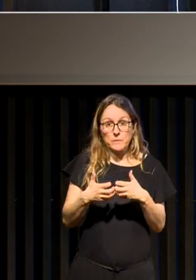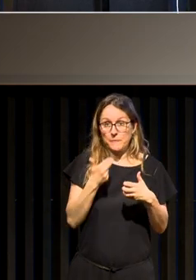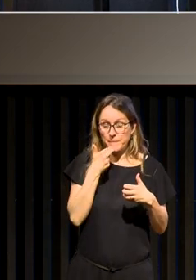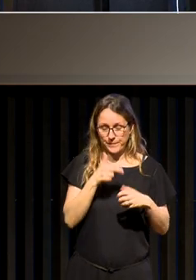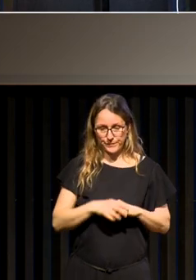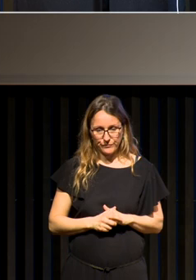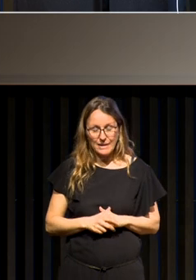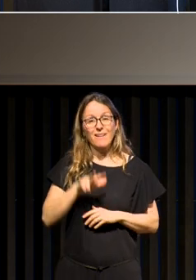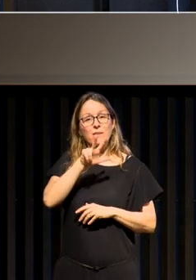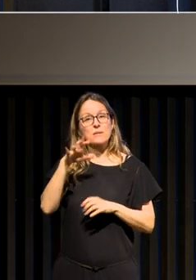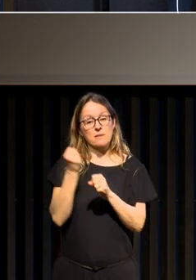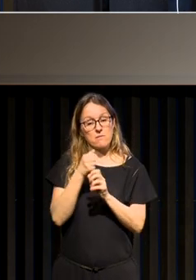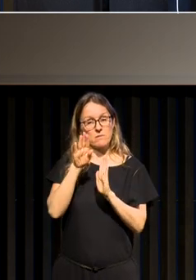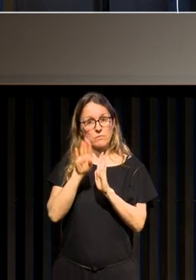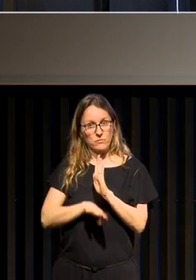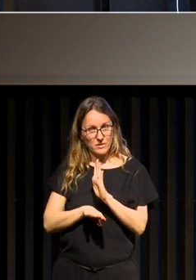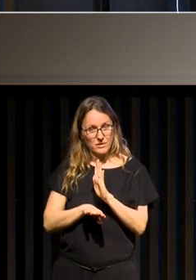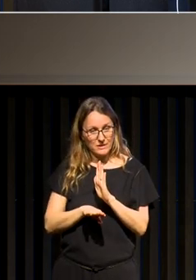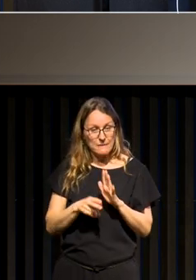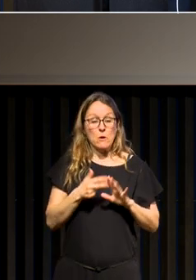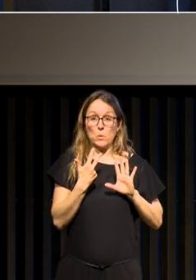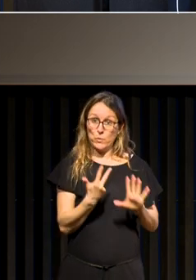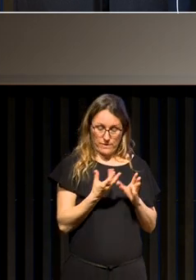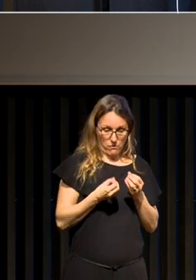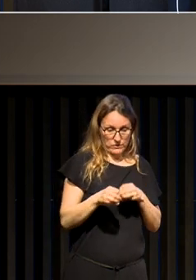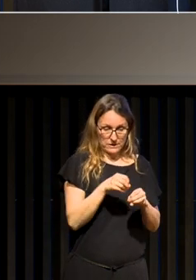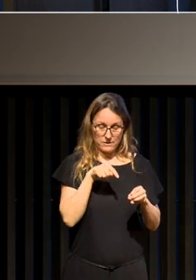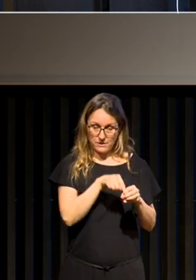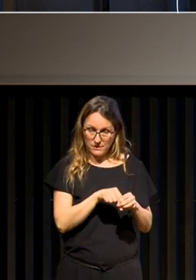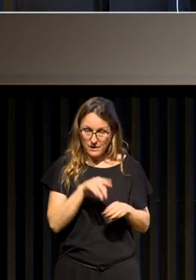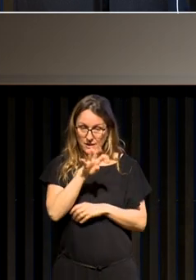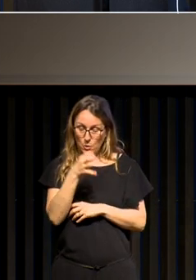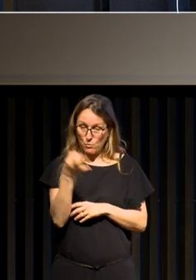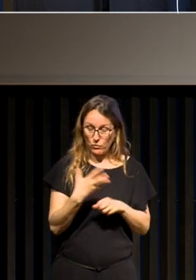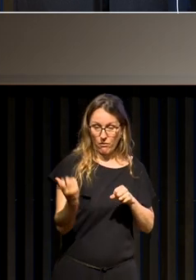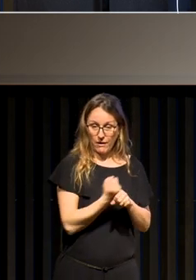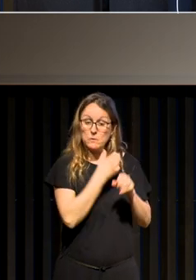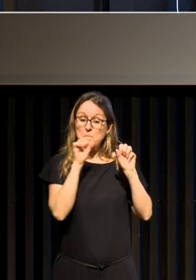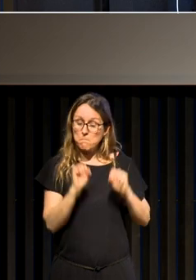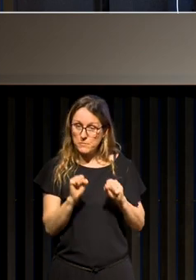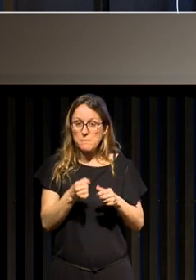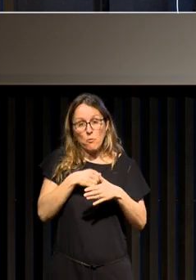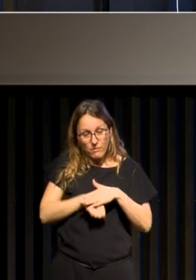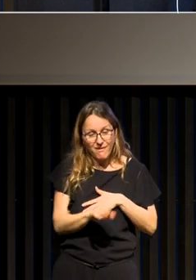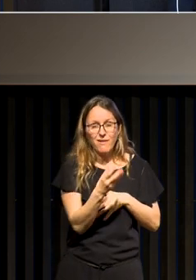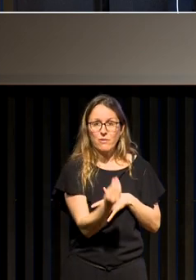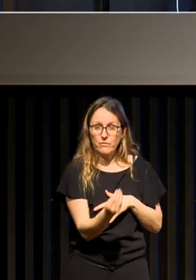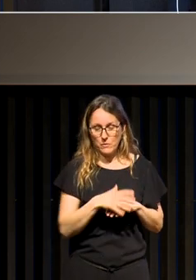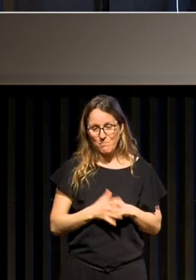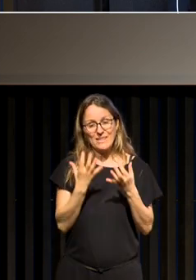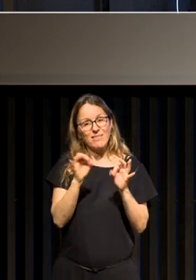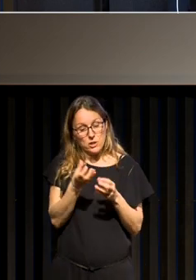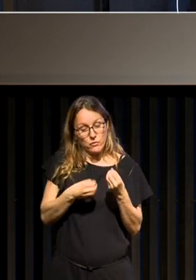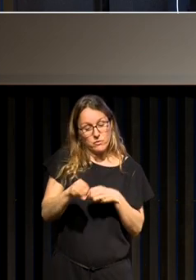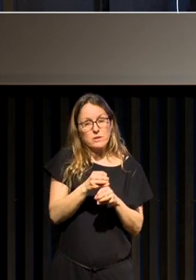à moins de 35 ans, avec 8 ovocytes, vous avez 40% de chances d'avoir un enfant. À 10 ovocytes, vous